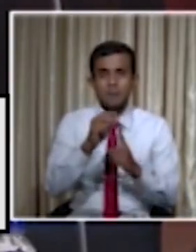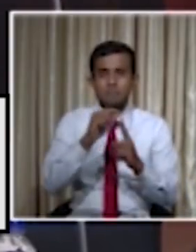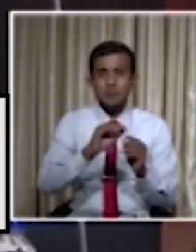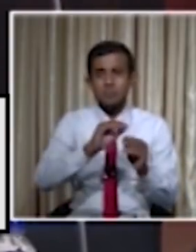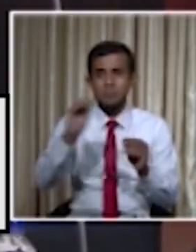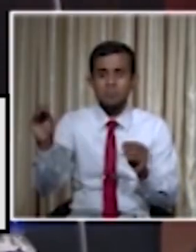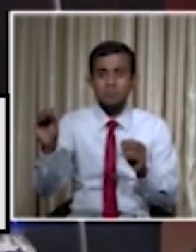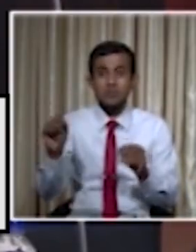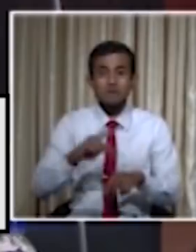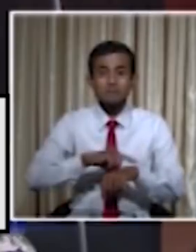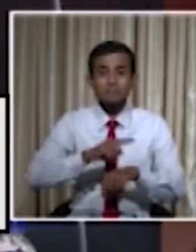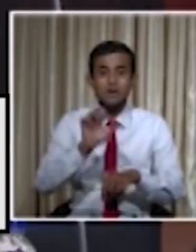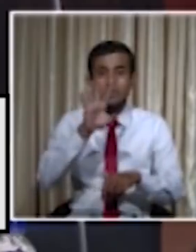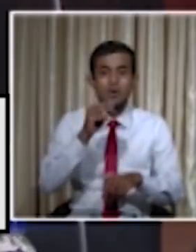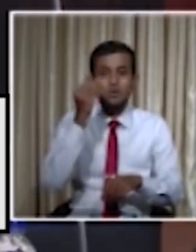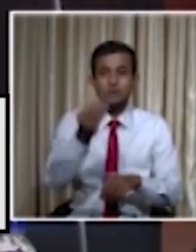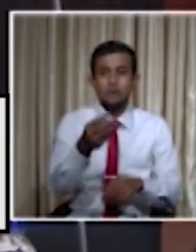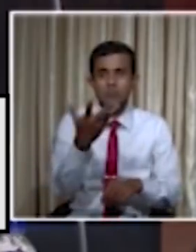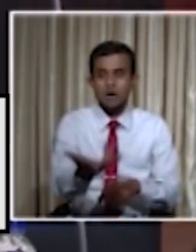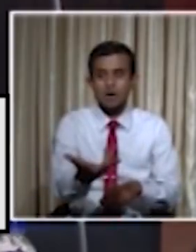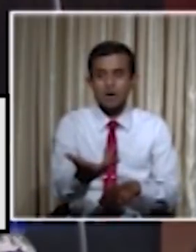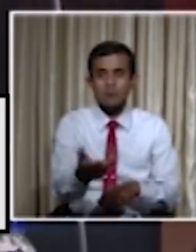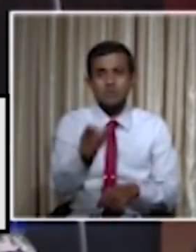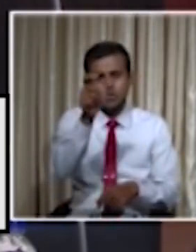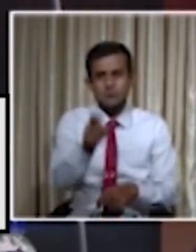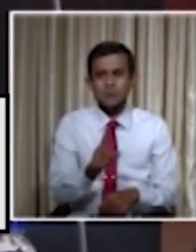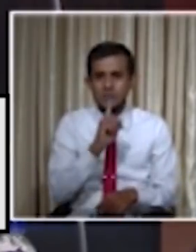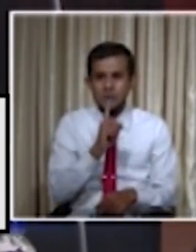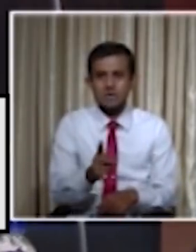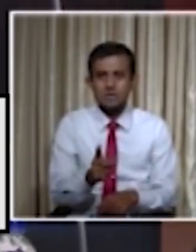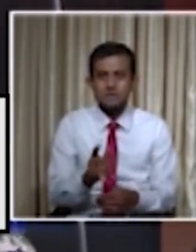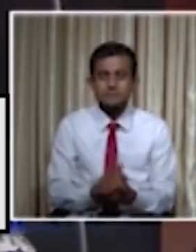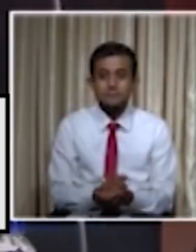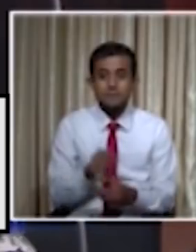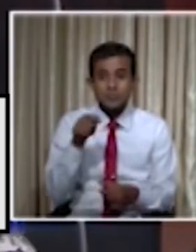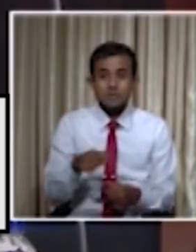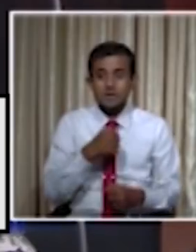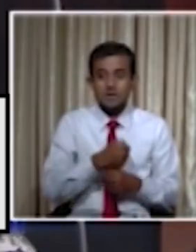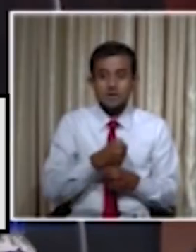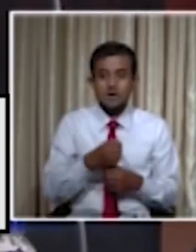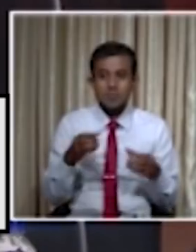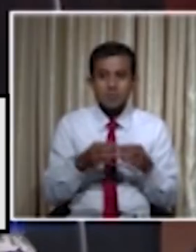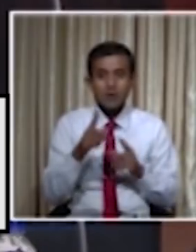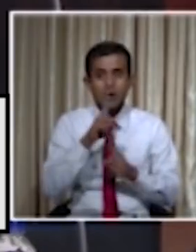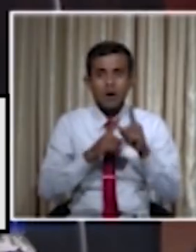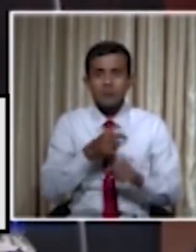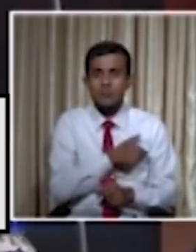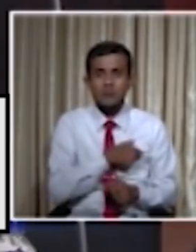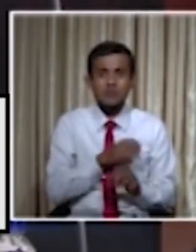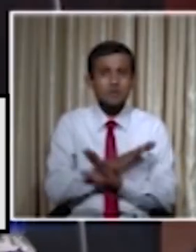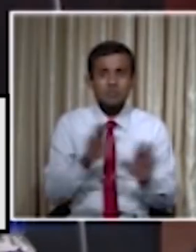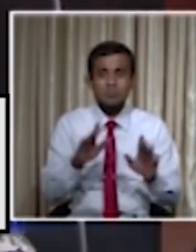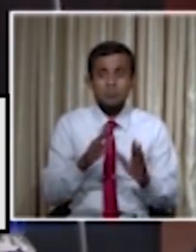කරුවා නමුත් ඒ විනාඩි 5 එතුමාට ලබා දුන්නේ නැහැ. මොකද මම ඔබතුමාට කියන්න ඕන ඔබතුමා මේ ආණ්ඩු පක්ෂයේ කතානායක නෙවෙයි